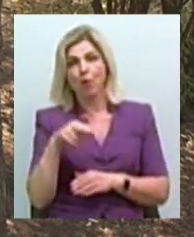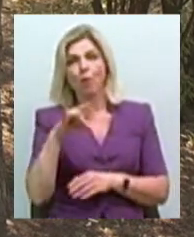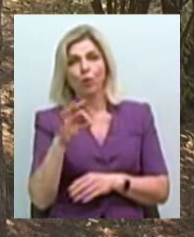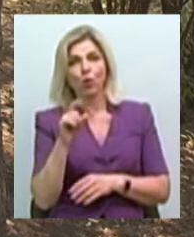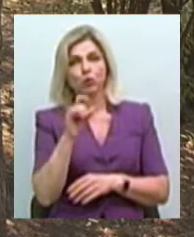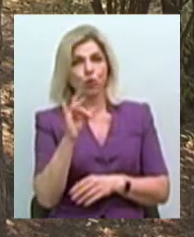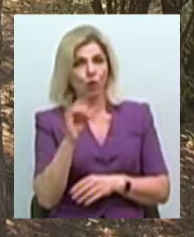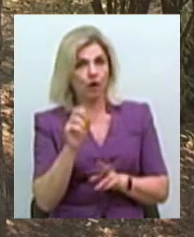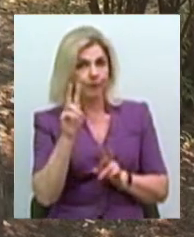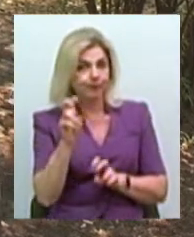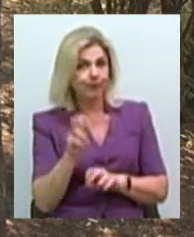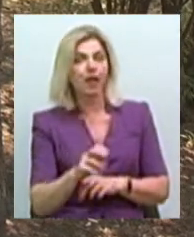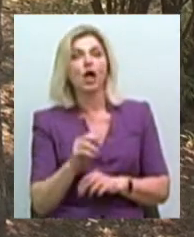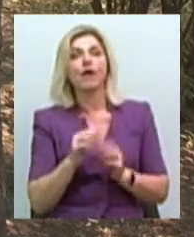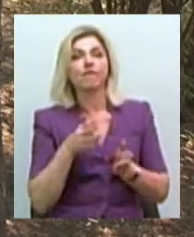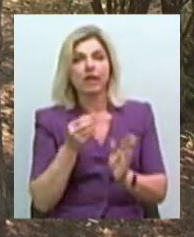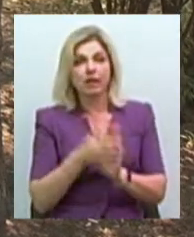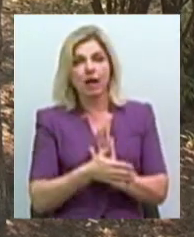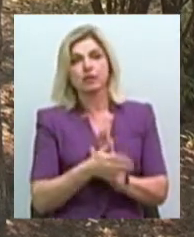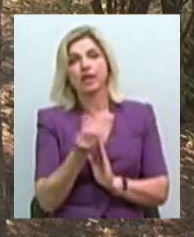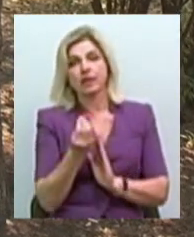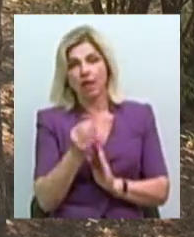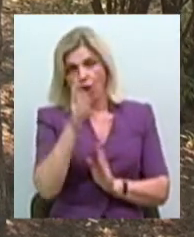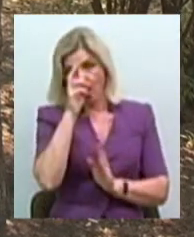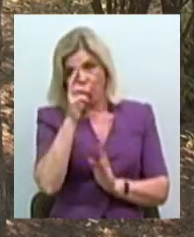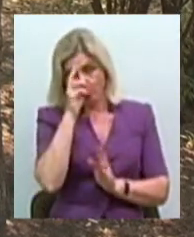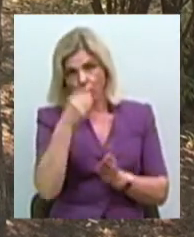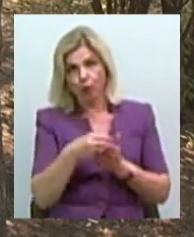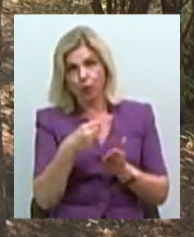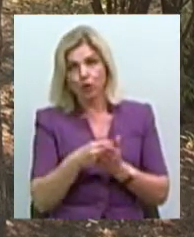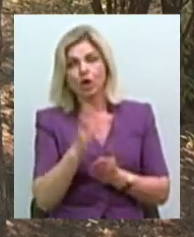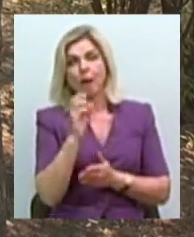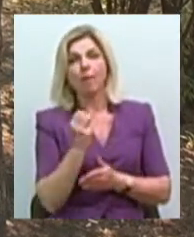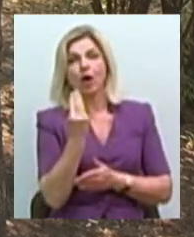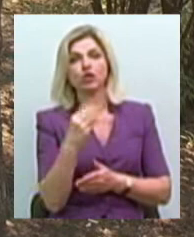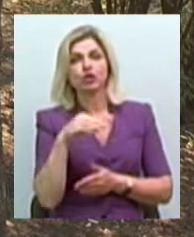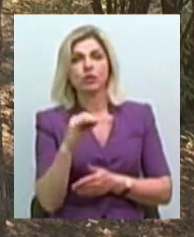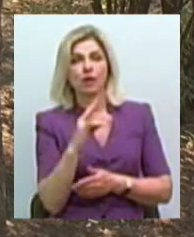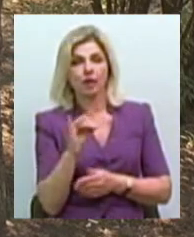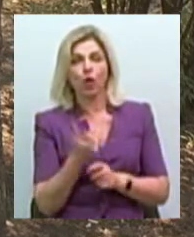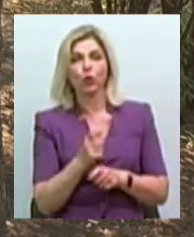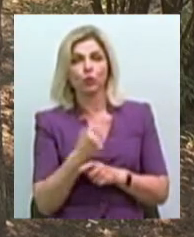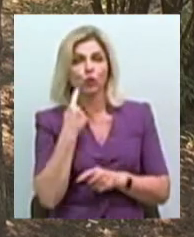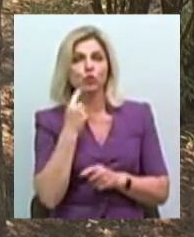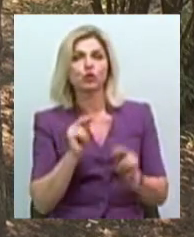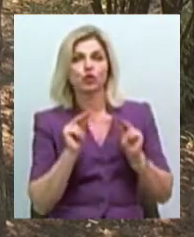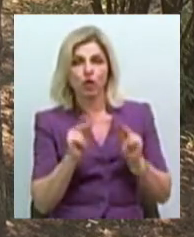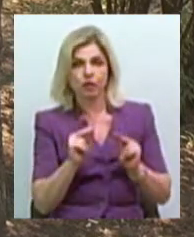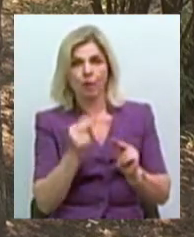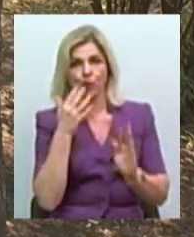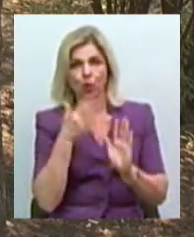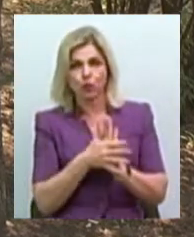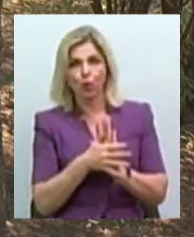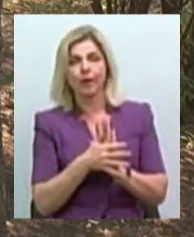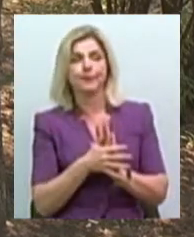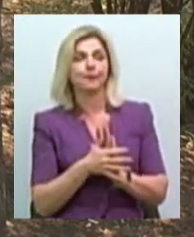Тобто витрачання коштів місцевого бюджету Баштанської ОТГ дуже доброчесне, прозрачне,